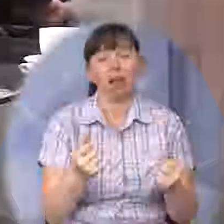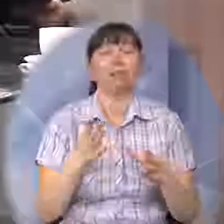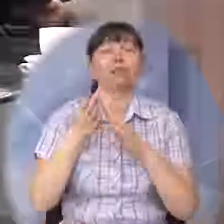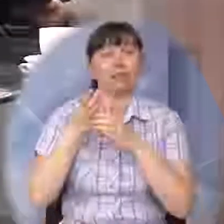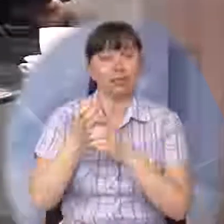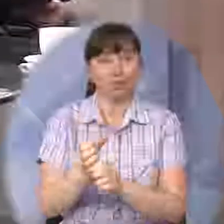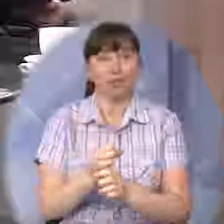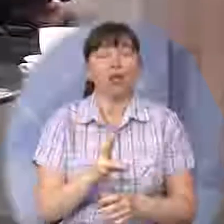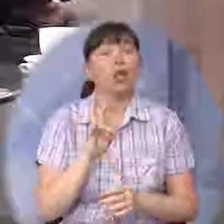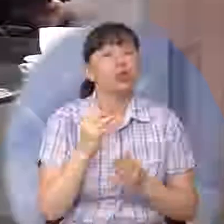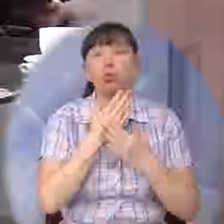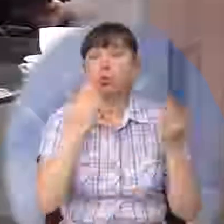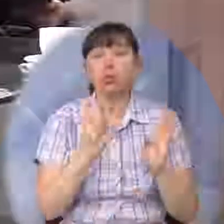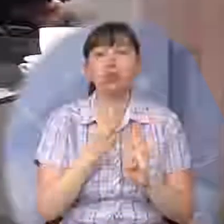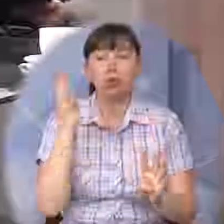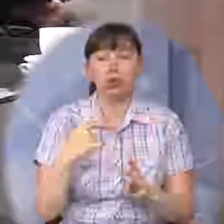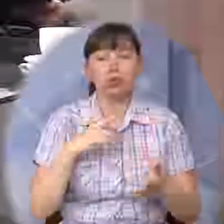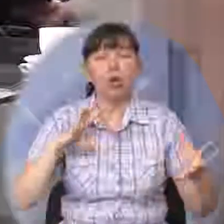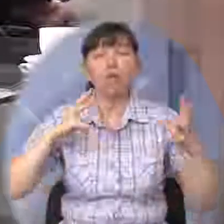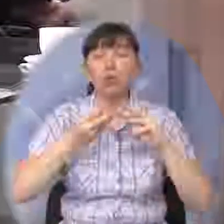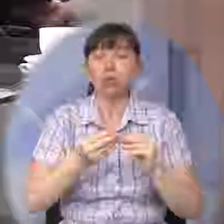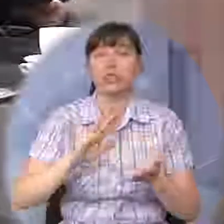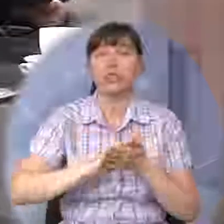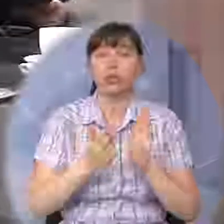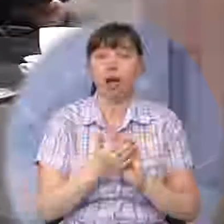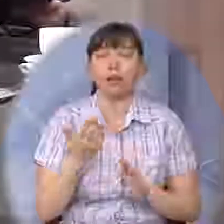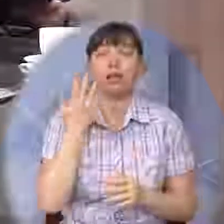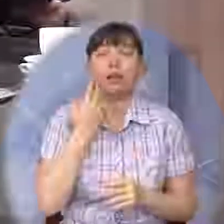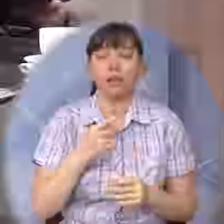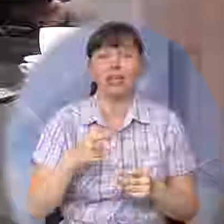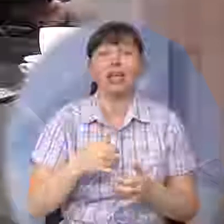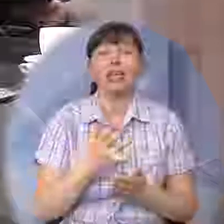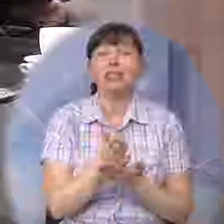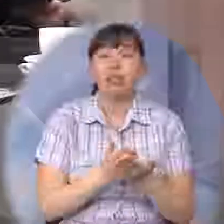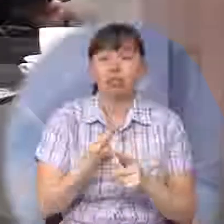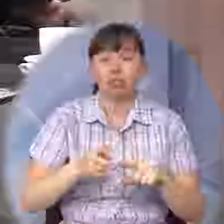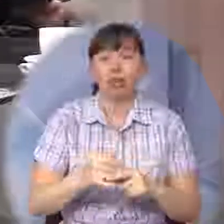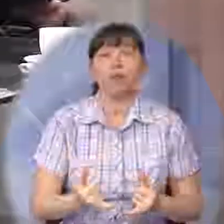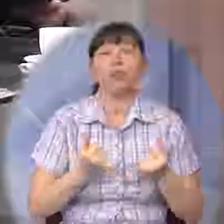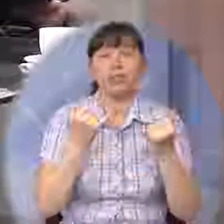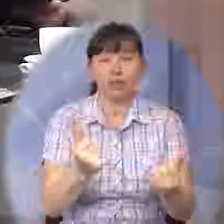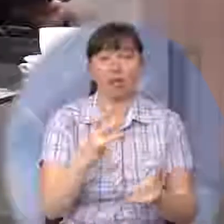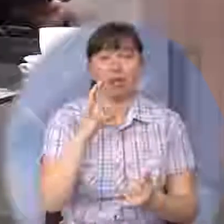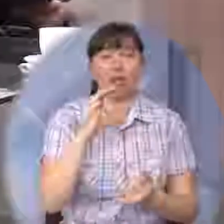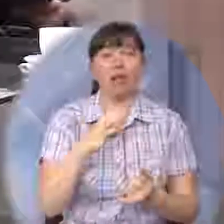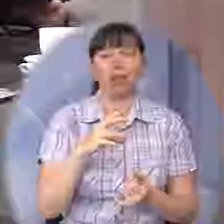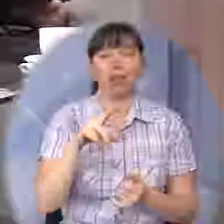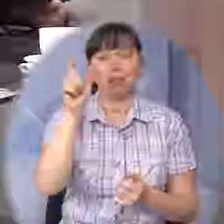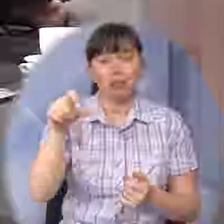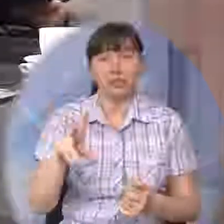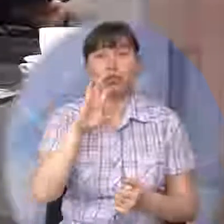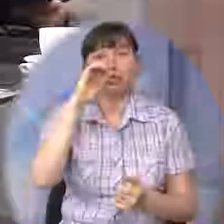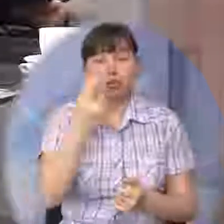autorităților. Nu în ultimul rând, evaluăm situația care serviciile care le prestează de asistență socială